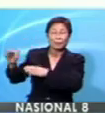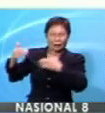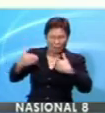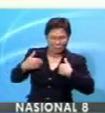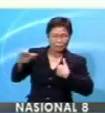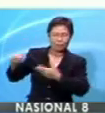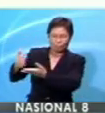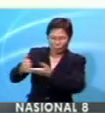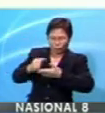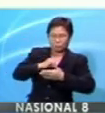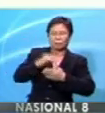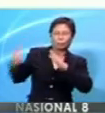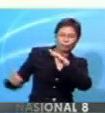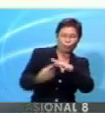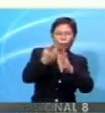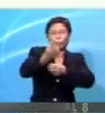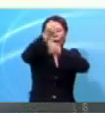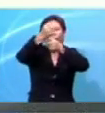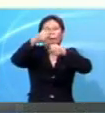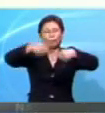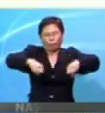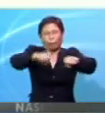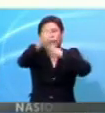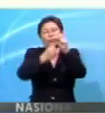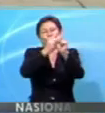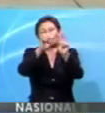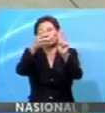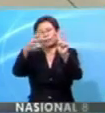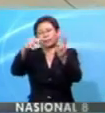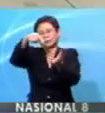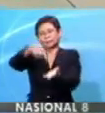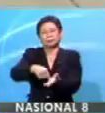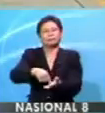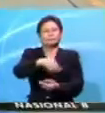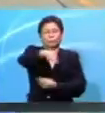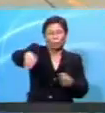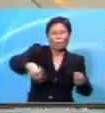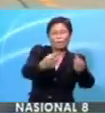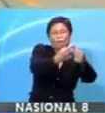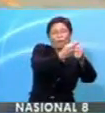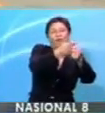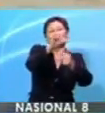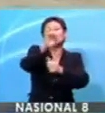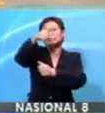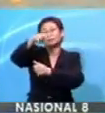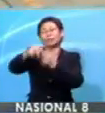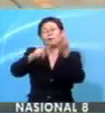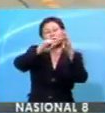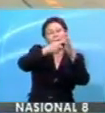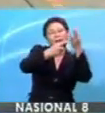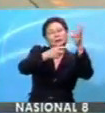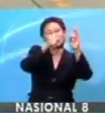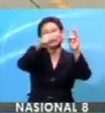lagi untuk muncul juara pada perlbaan 2015 iniing pert akan berlangsung di litarang bermula 16